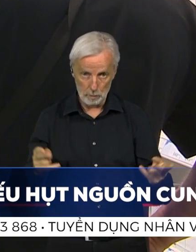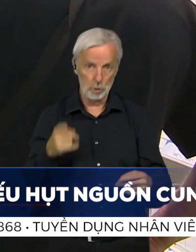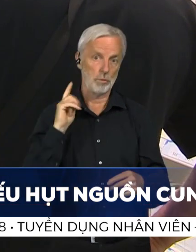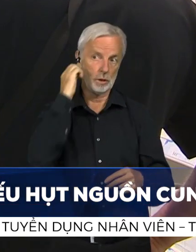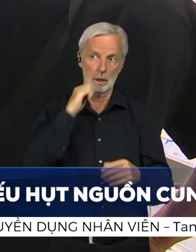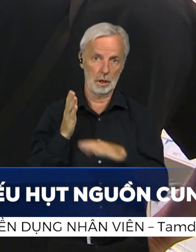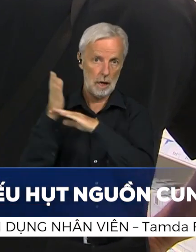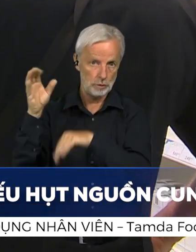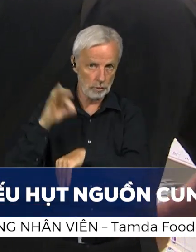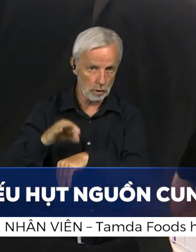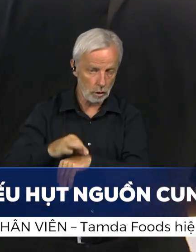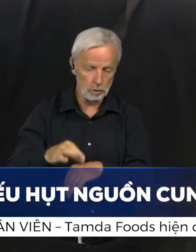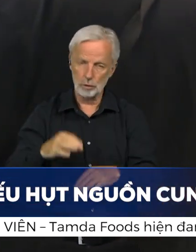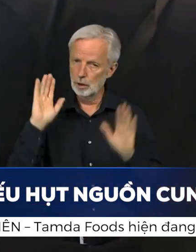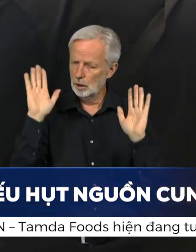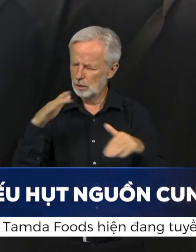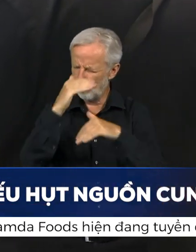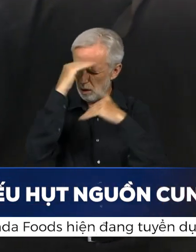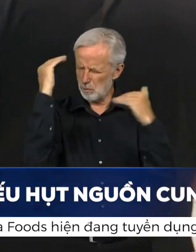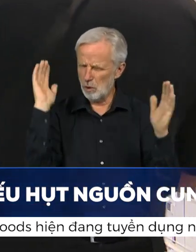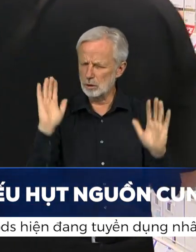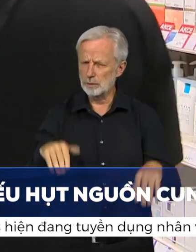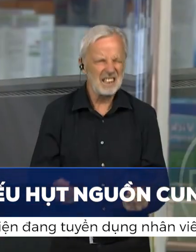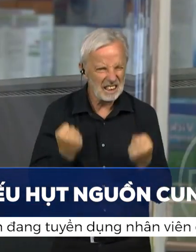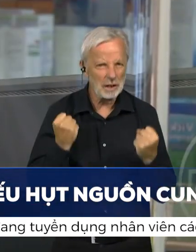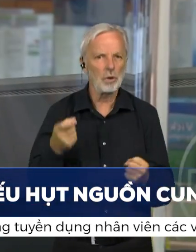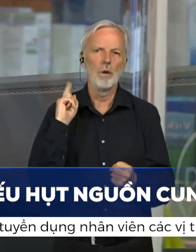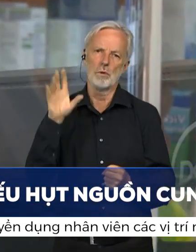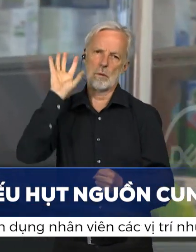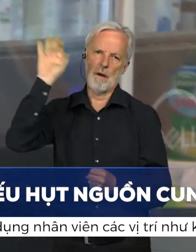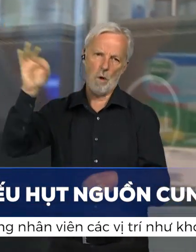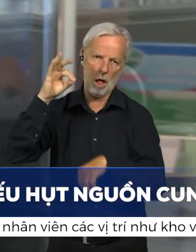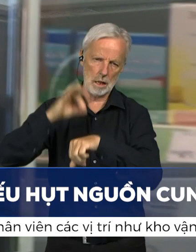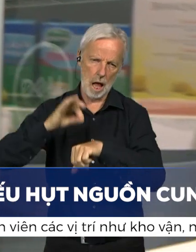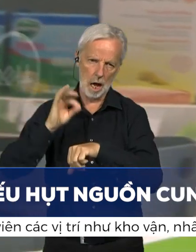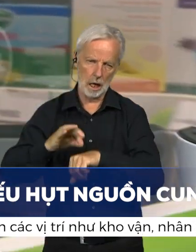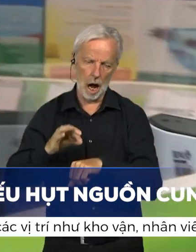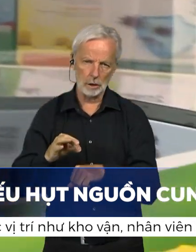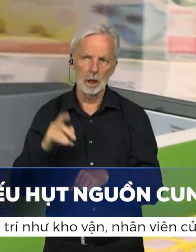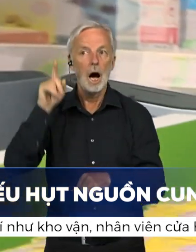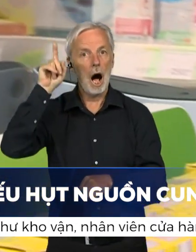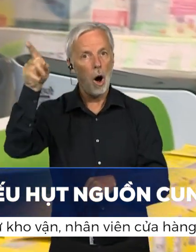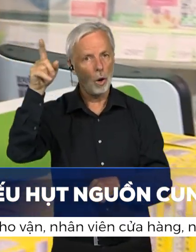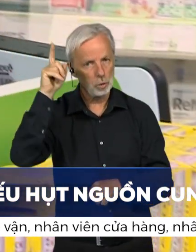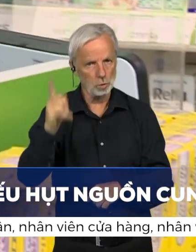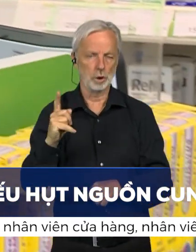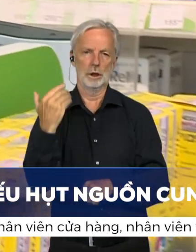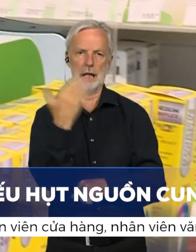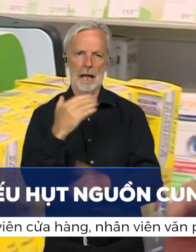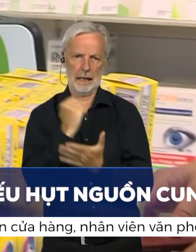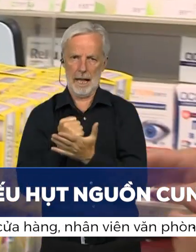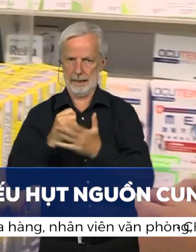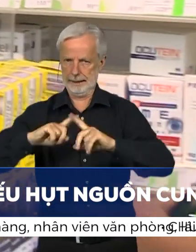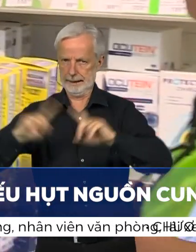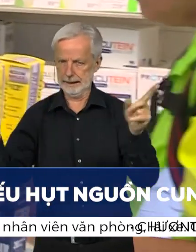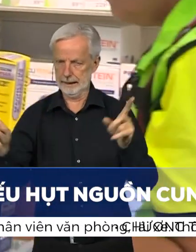để bán, nhiều bệnh nhân đã buộc phải trở lại điều trị tại các bệnh viện. Nhiều hiệu thuốc tại Séc đang phải giải quyết tình trạng thiếu thuốc điều trị dị ứng cho trẻ em